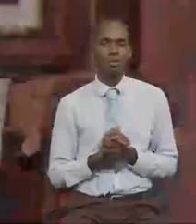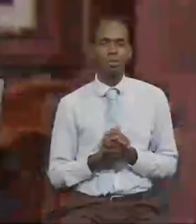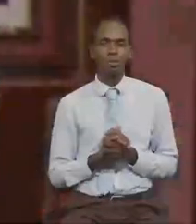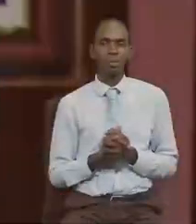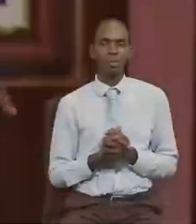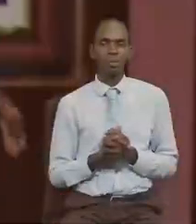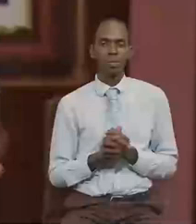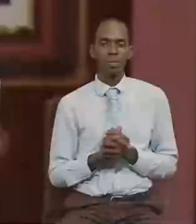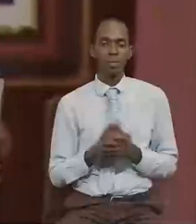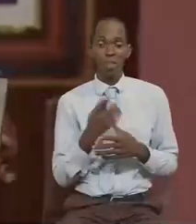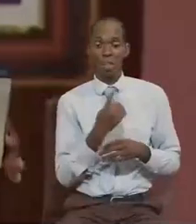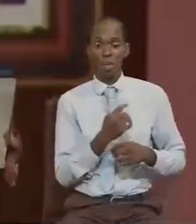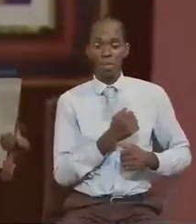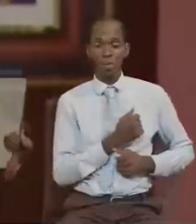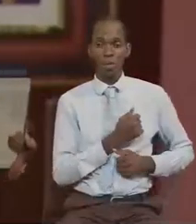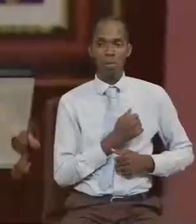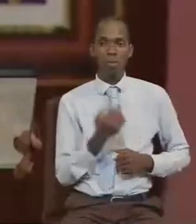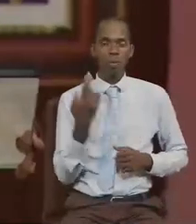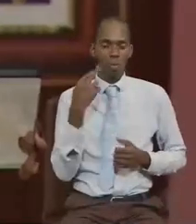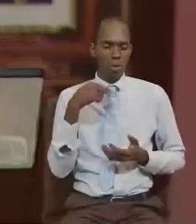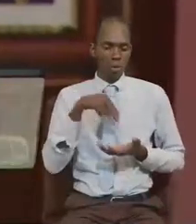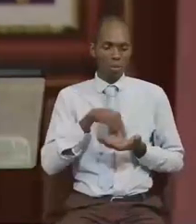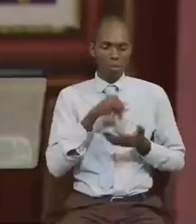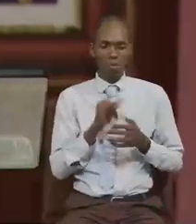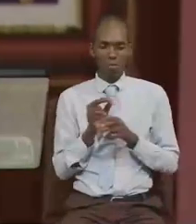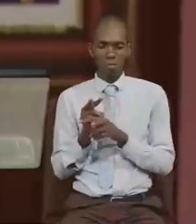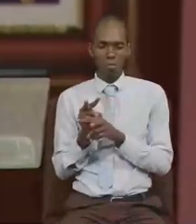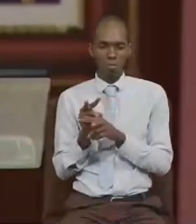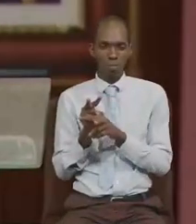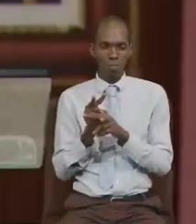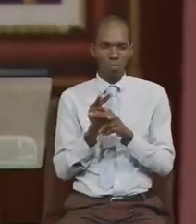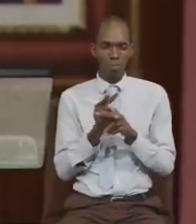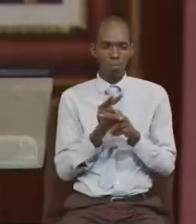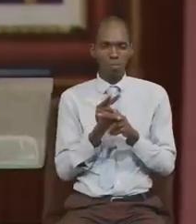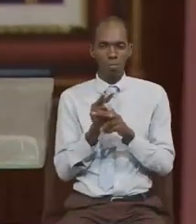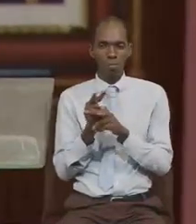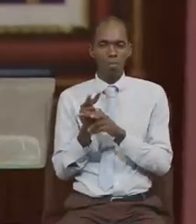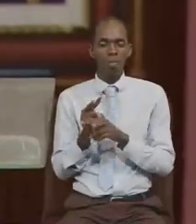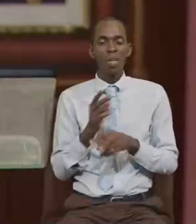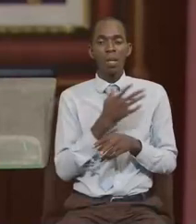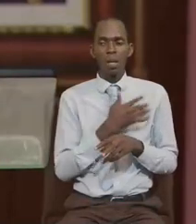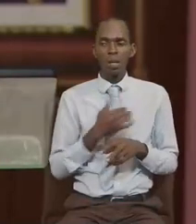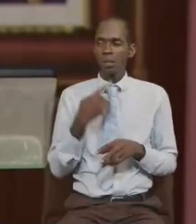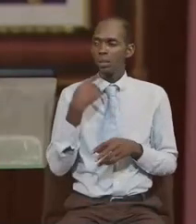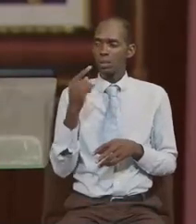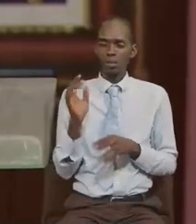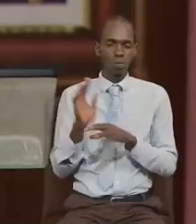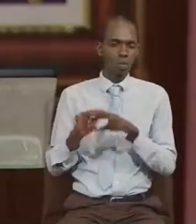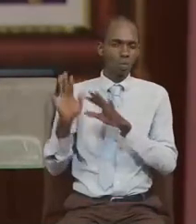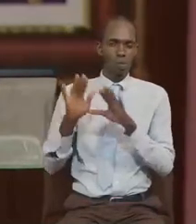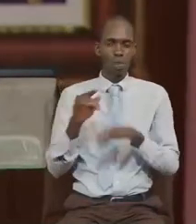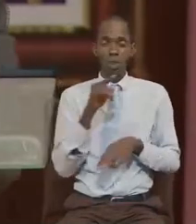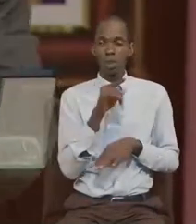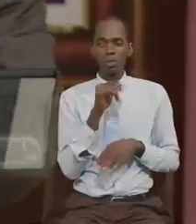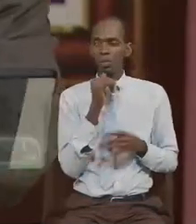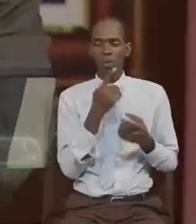Les soldats étaient debout faisant les gardes. Il ne va pas sortir. Pierre ne pouvait